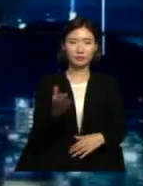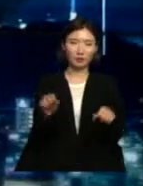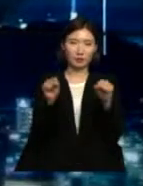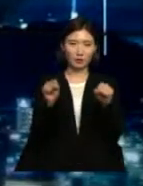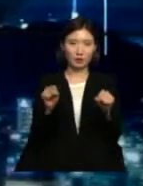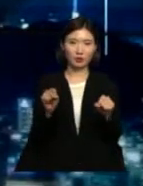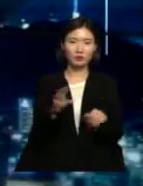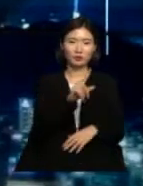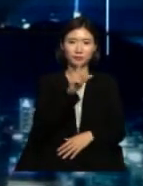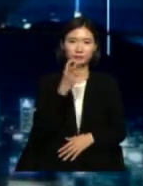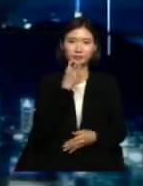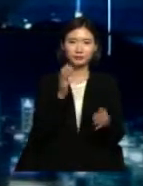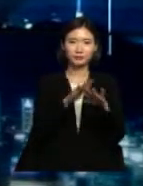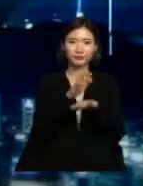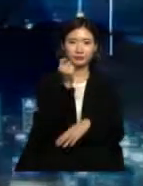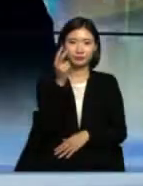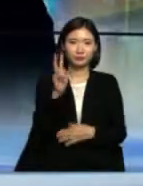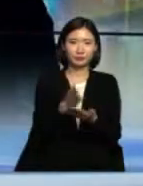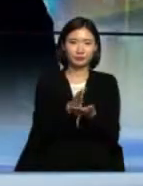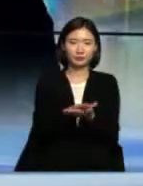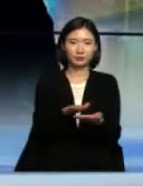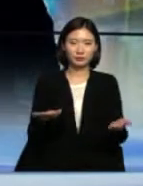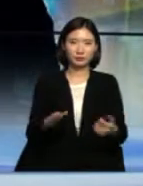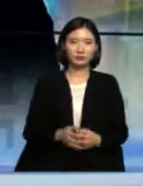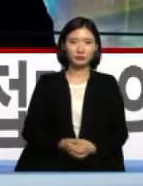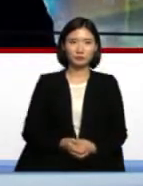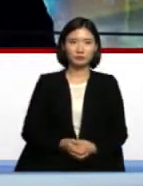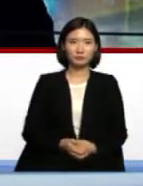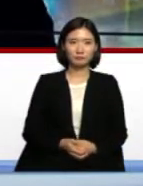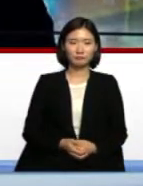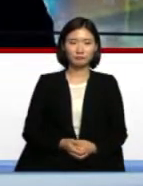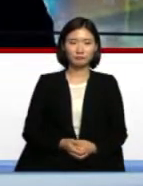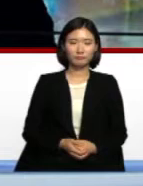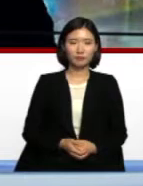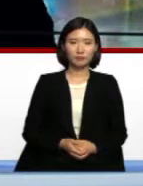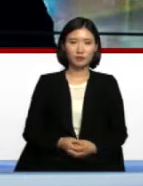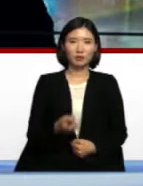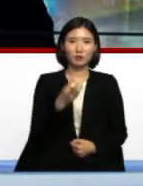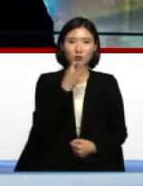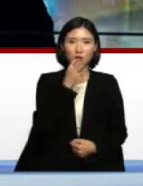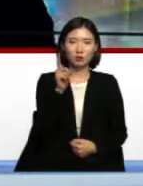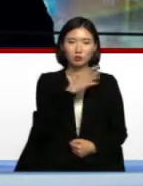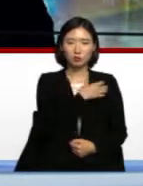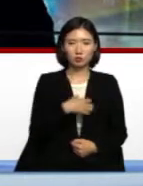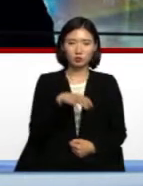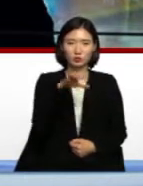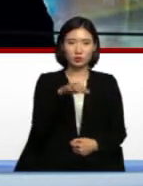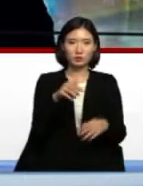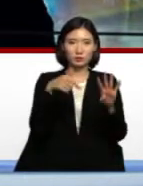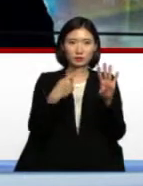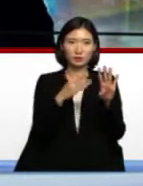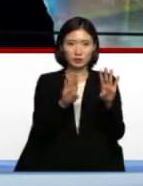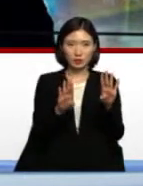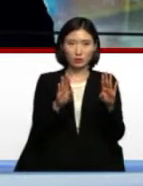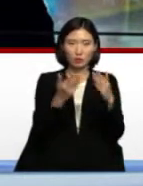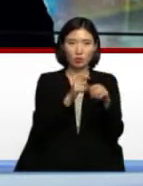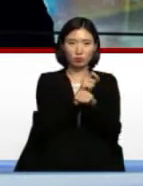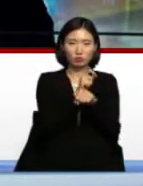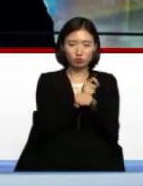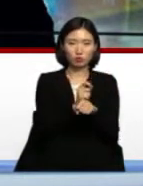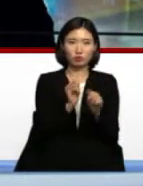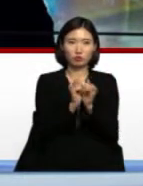시청자 여러분 안녕하십니까? 딜라이브 서울 경기 케이블 TV 뉴스입니다. 서울 모구청 4급 공무원, 그러니까